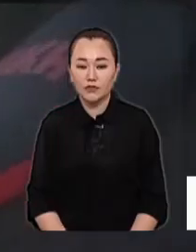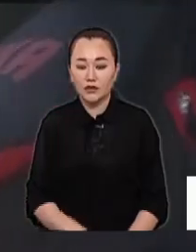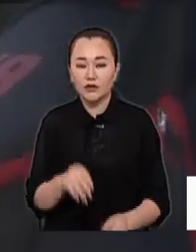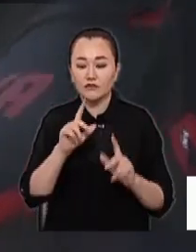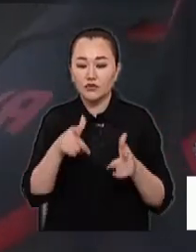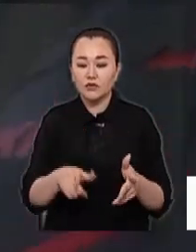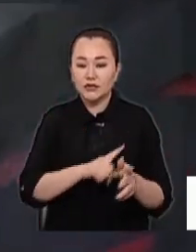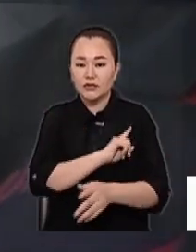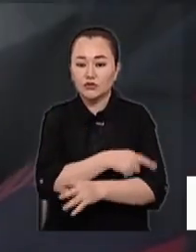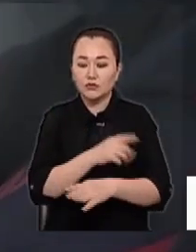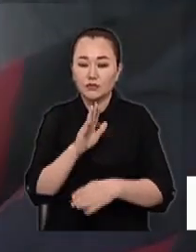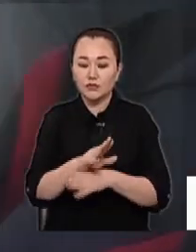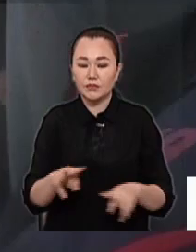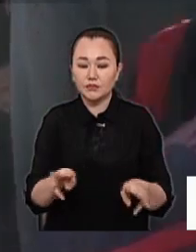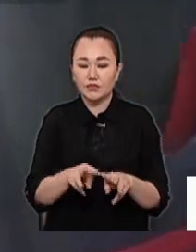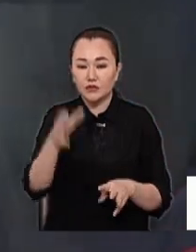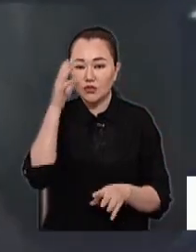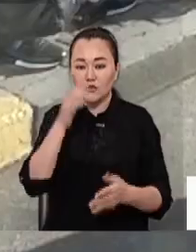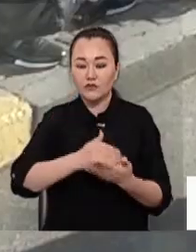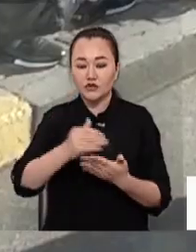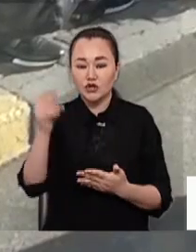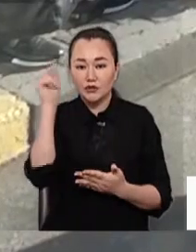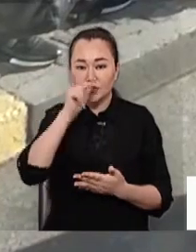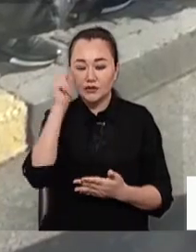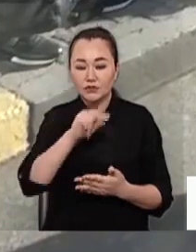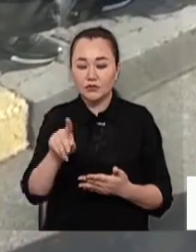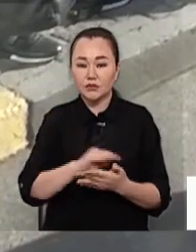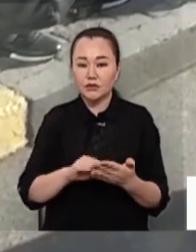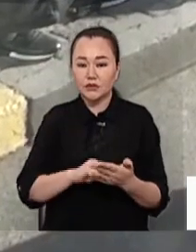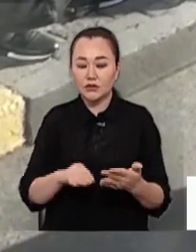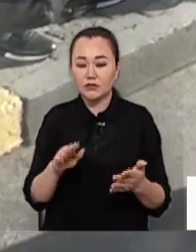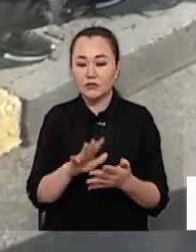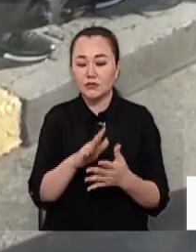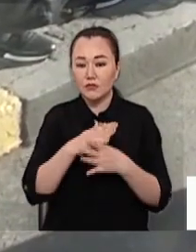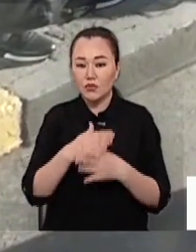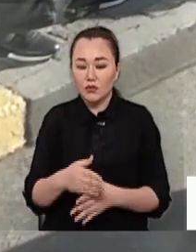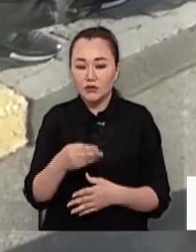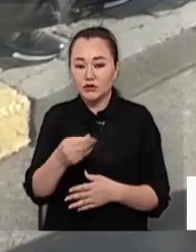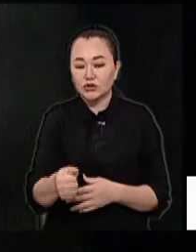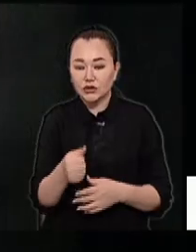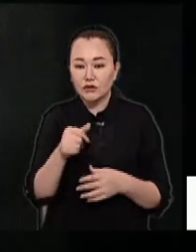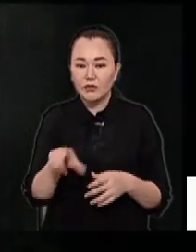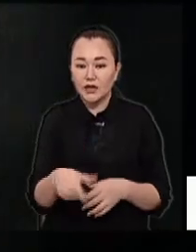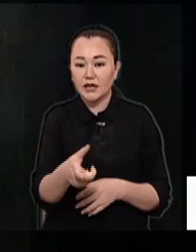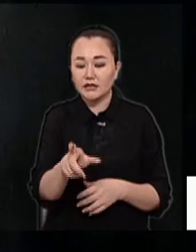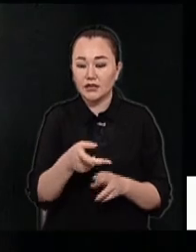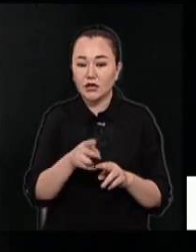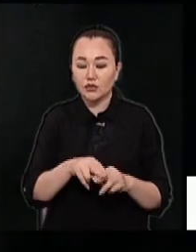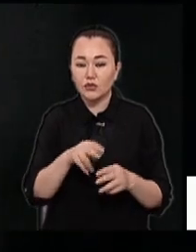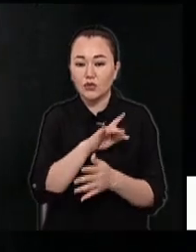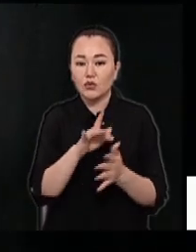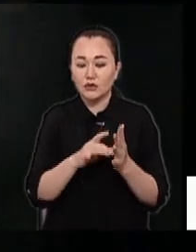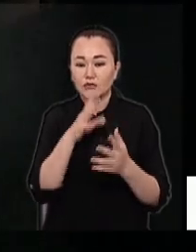Вступил в силу приказ министра науки и высшего образования. Он предписывает компенсацию проезда студентам, которые передвигаются